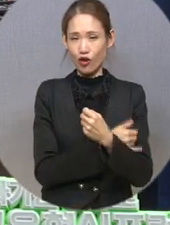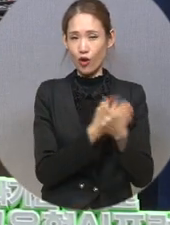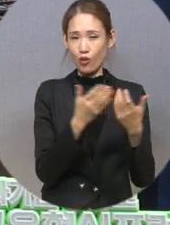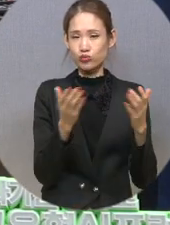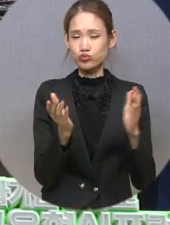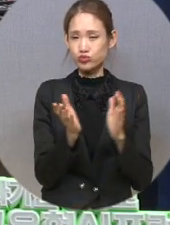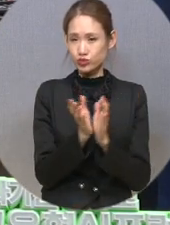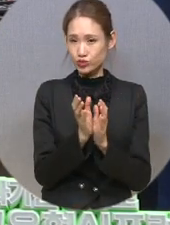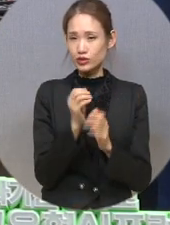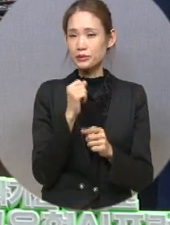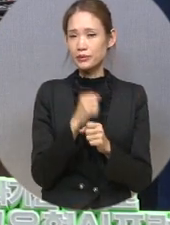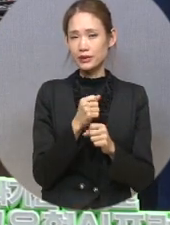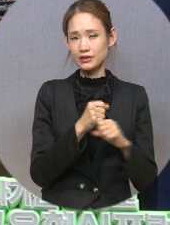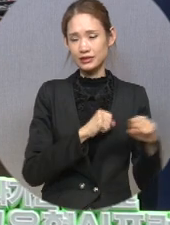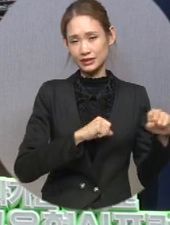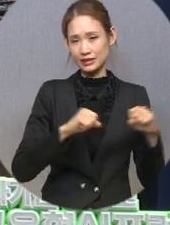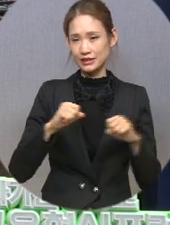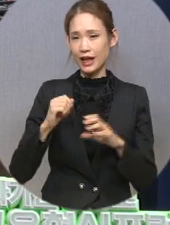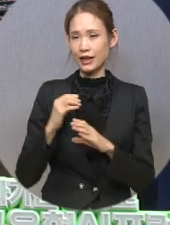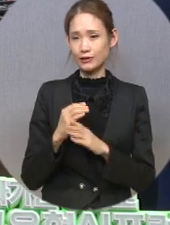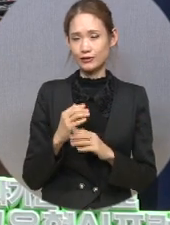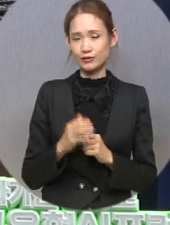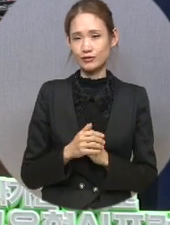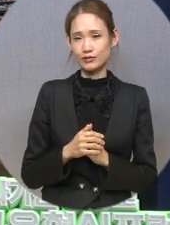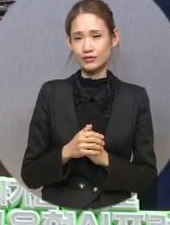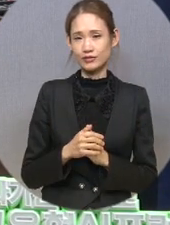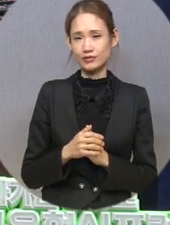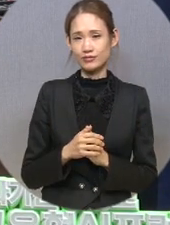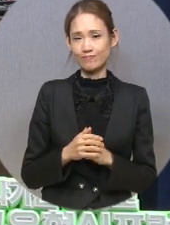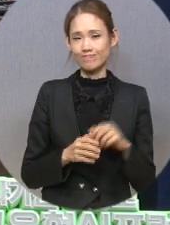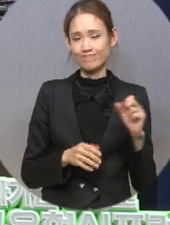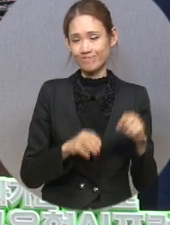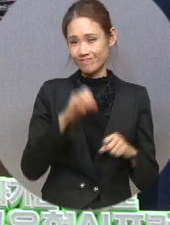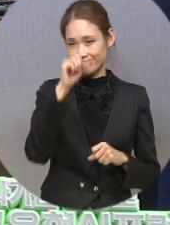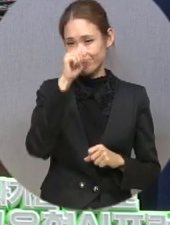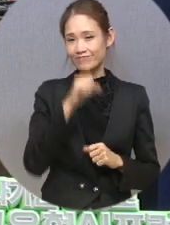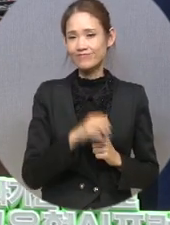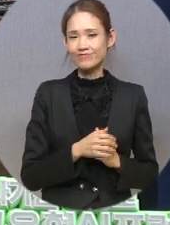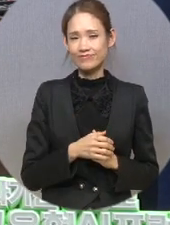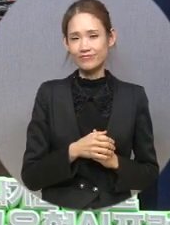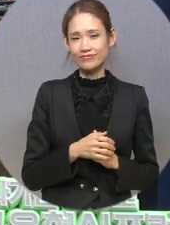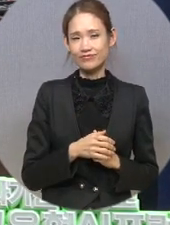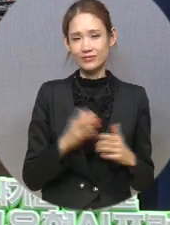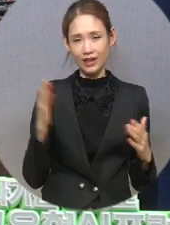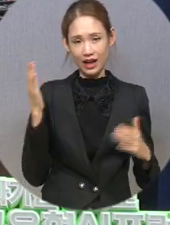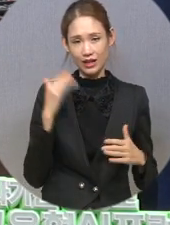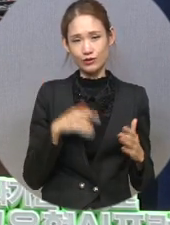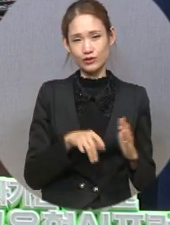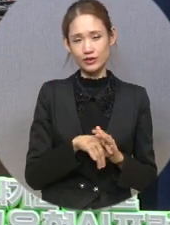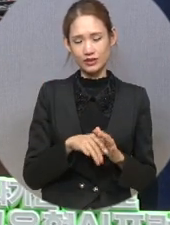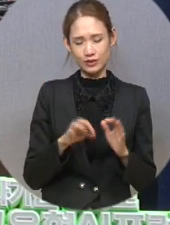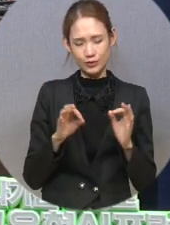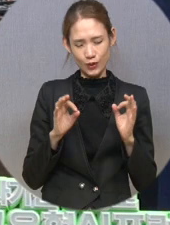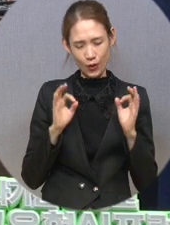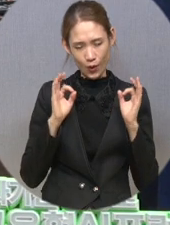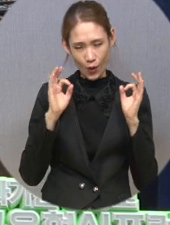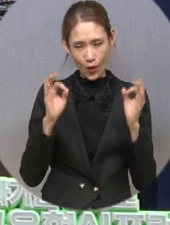이렇게 시행하고 있고요. 좋습니다. 학생들을 위해서 뭐 나름대로 노력하고 있는